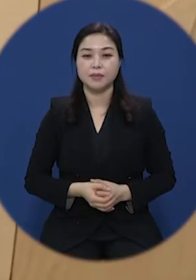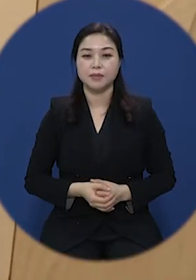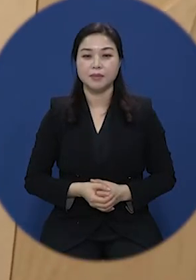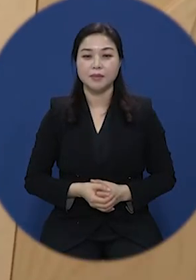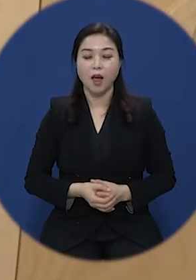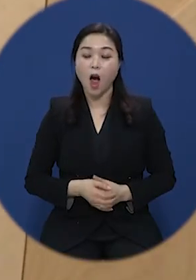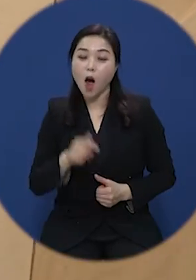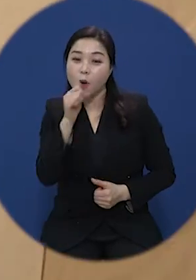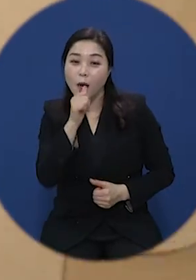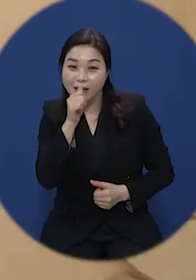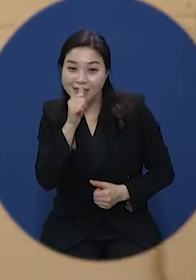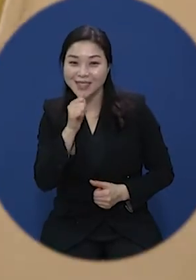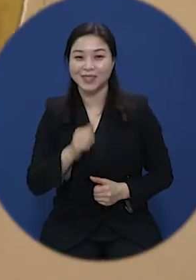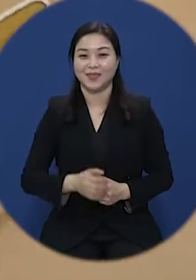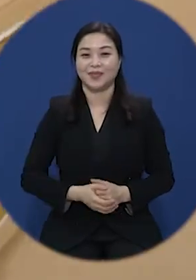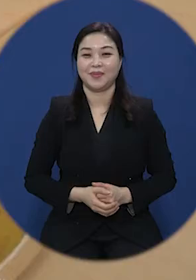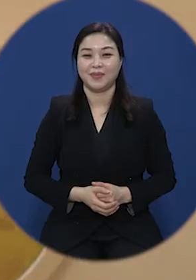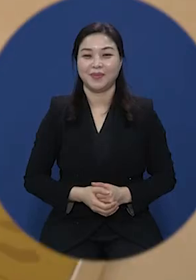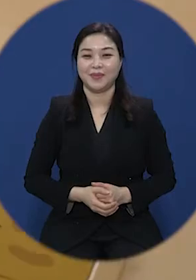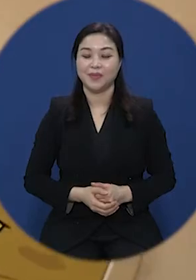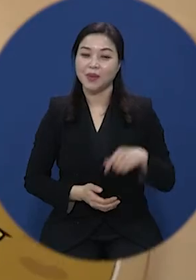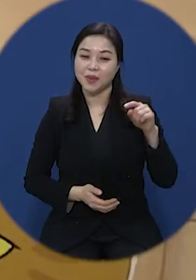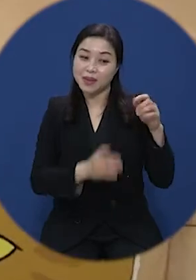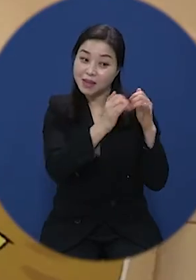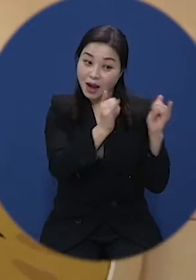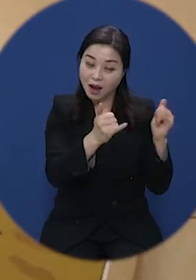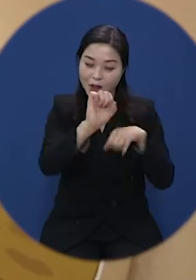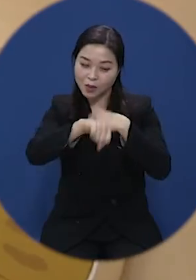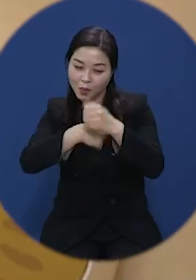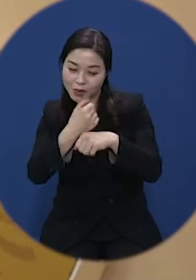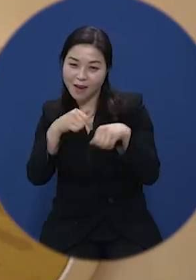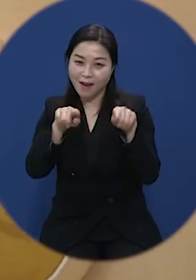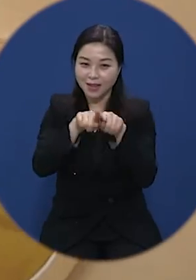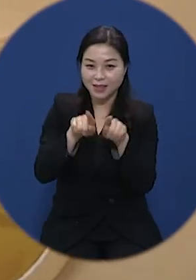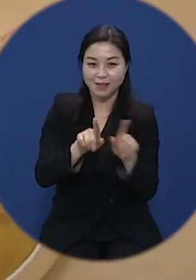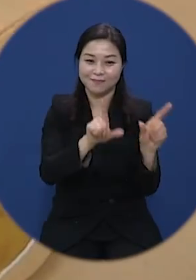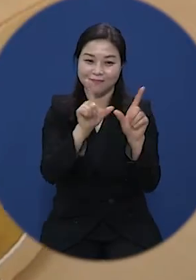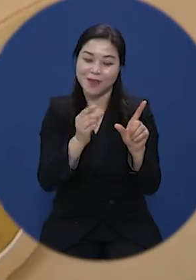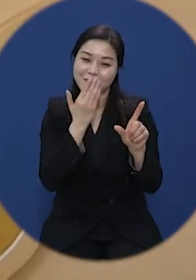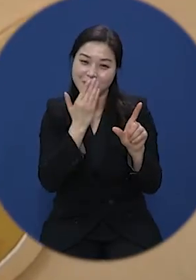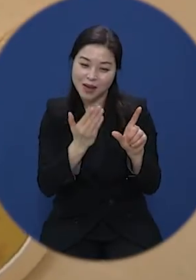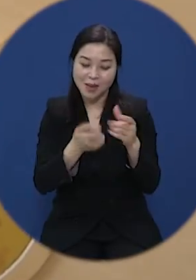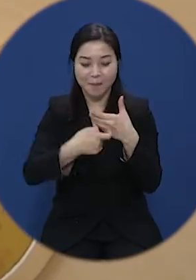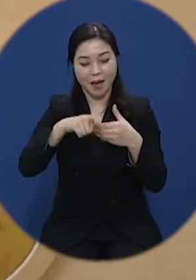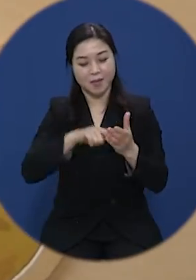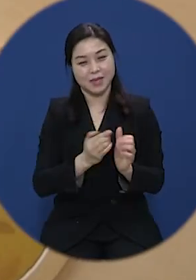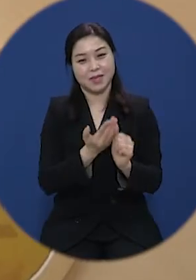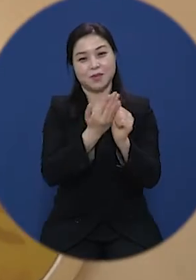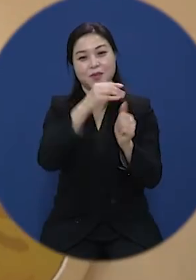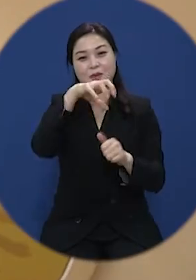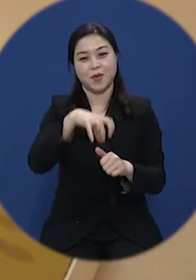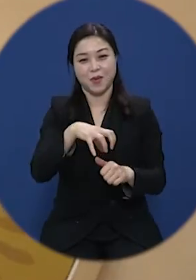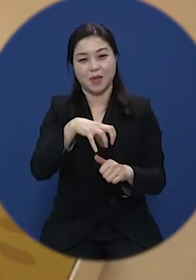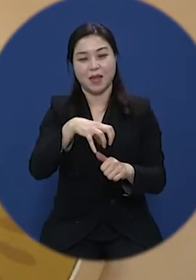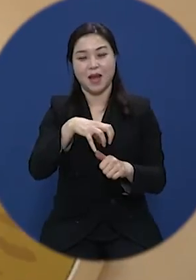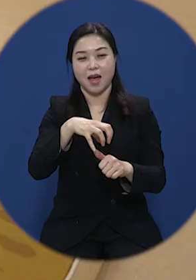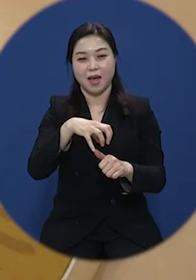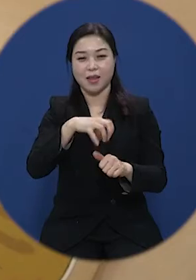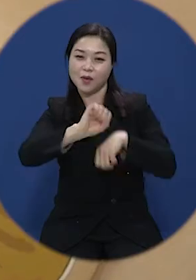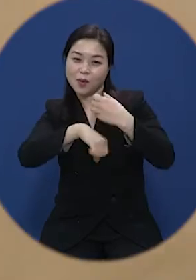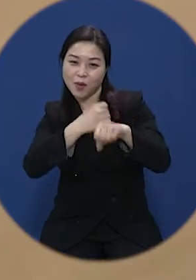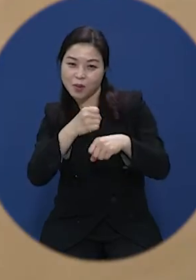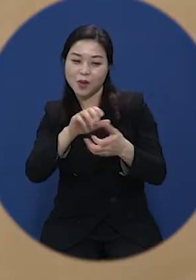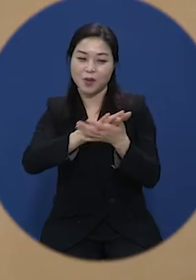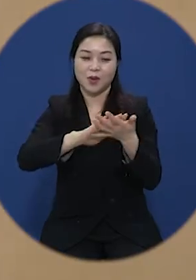와, 고양이예요. 이곳은 사람과 동물이 조화롭게 살아가는 마음을 키우는 곳, 자연놀이입니다.